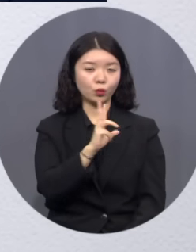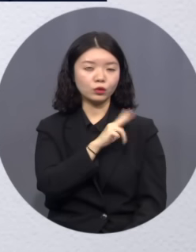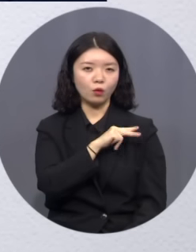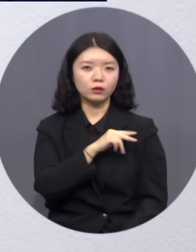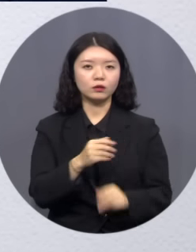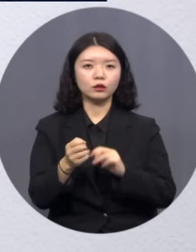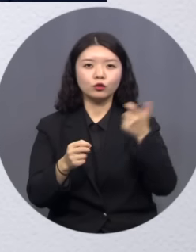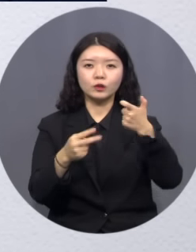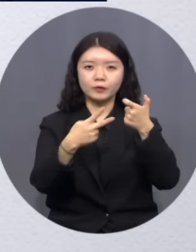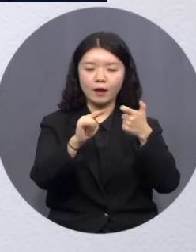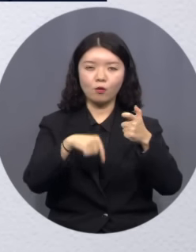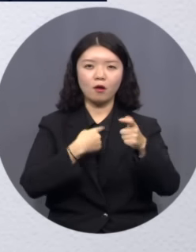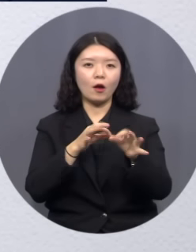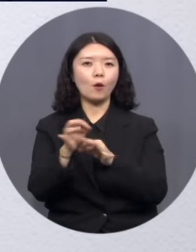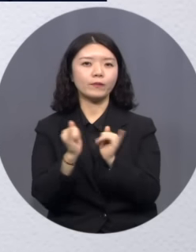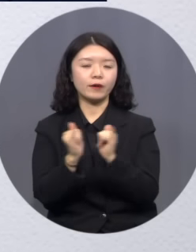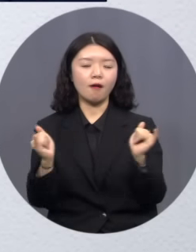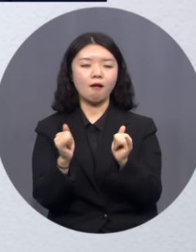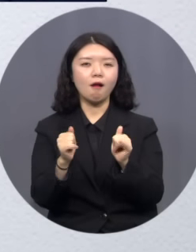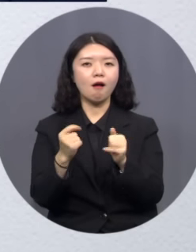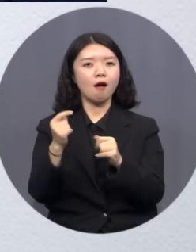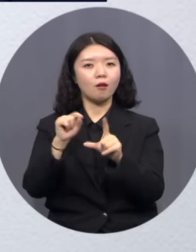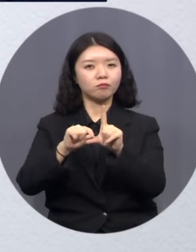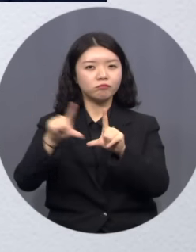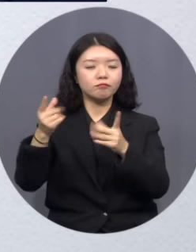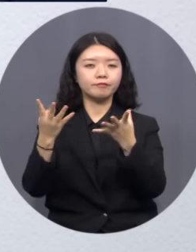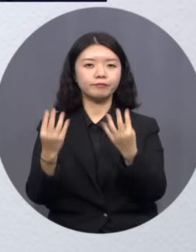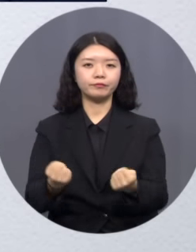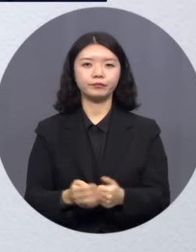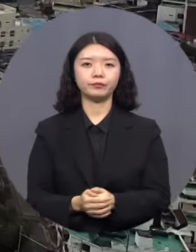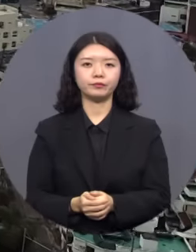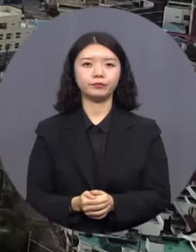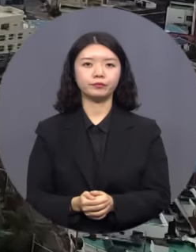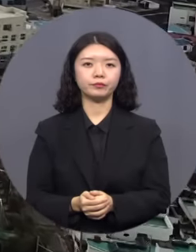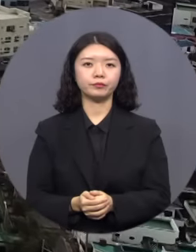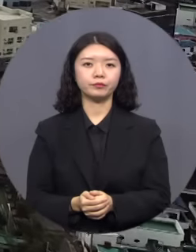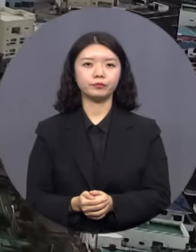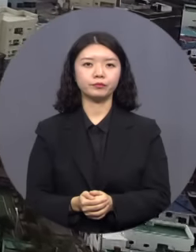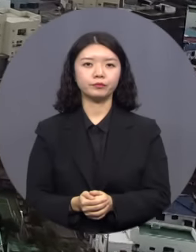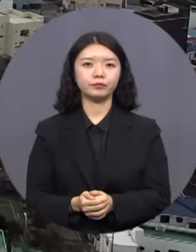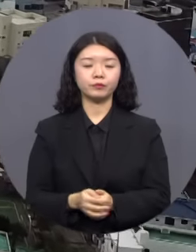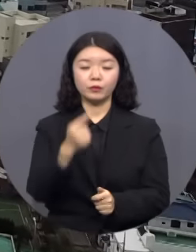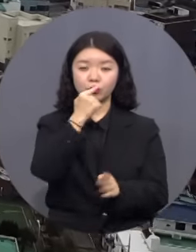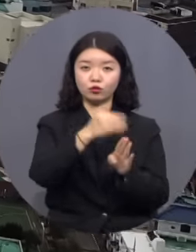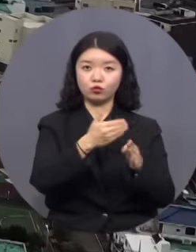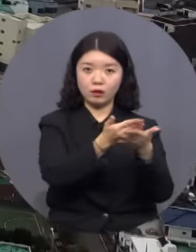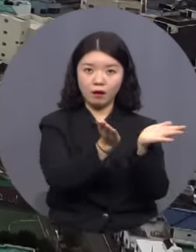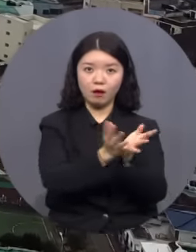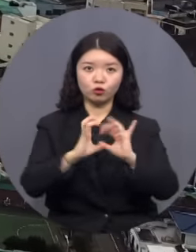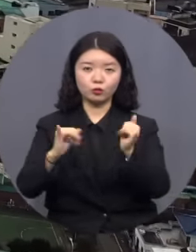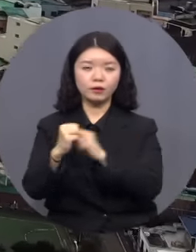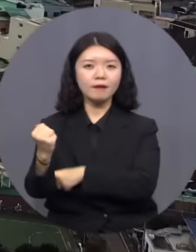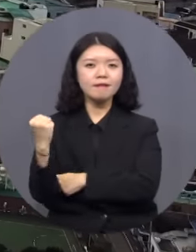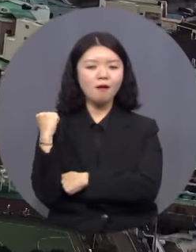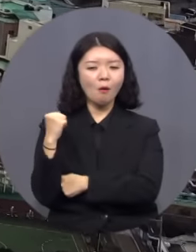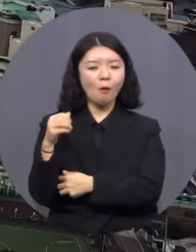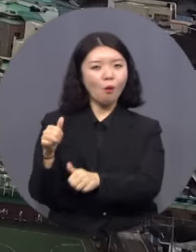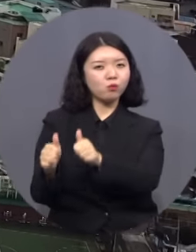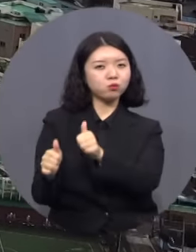60대와 자영업자로 상대적으로 높은 지지를 받았습니다 민주당과 국민의 힘 양자 가상